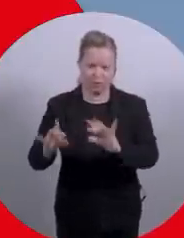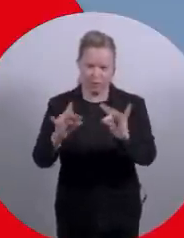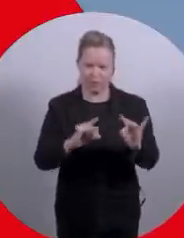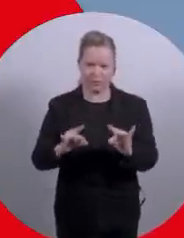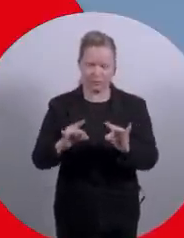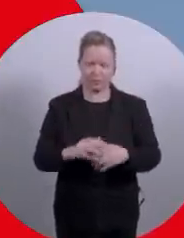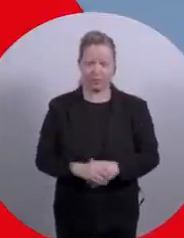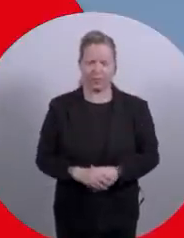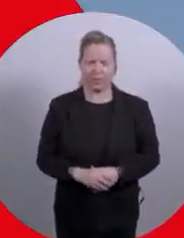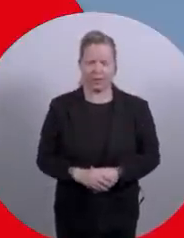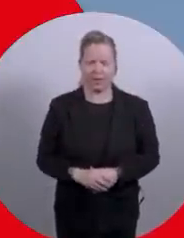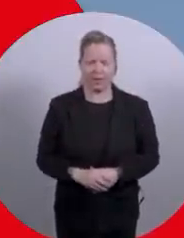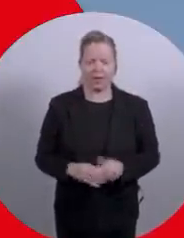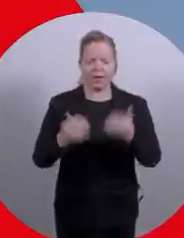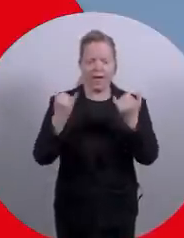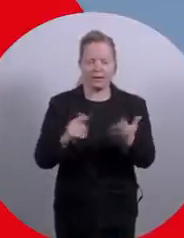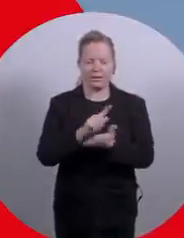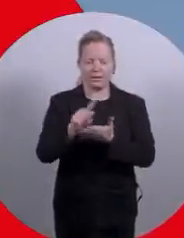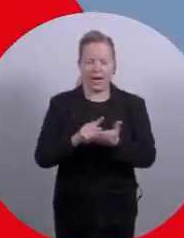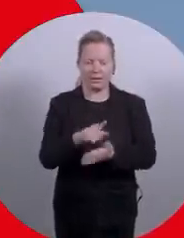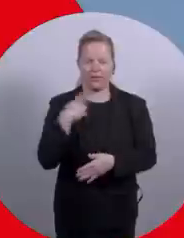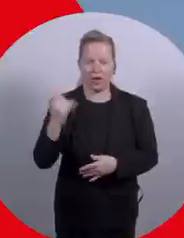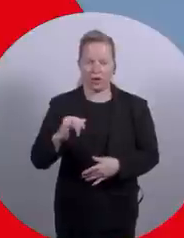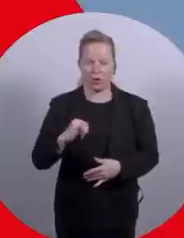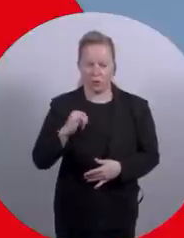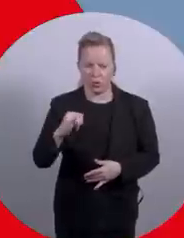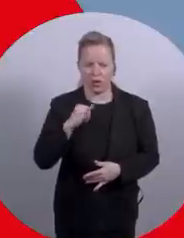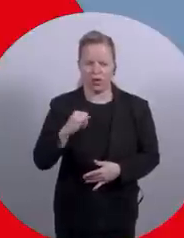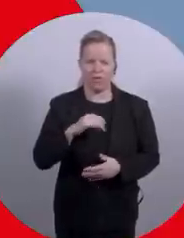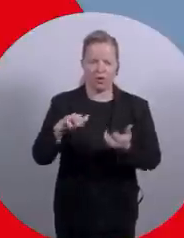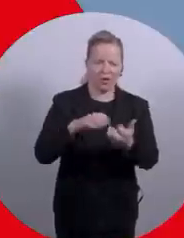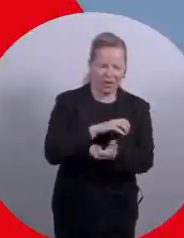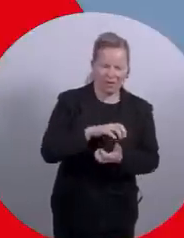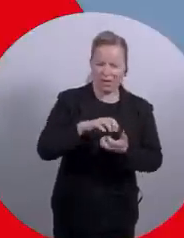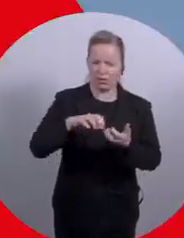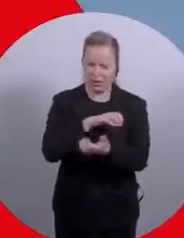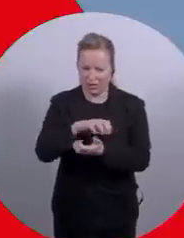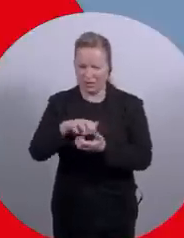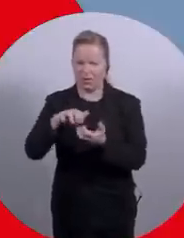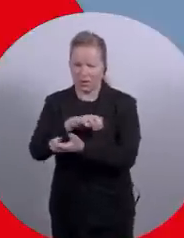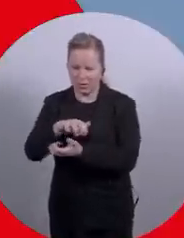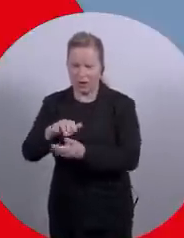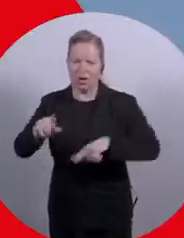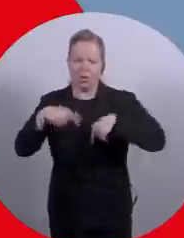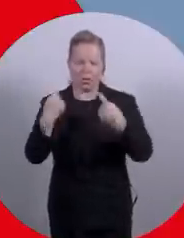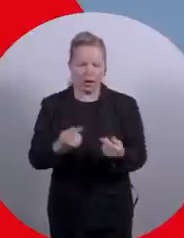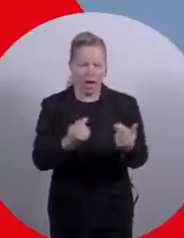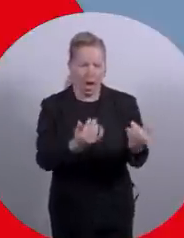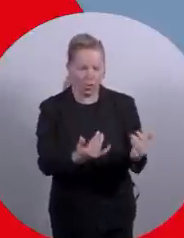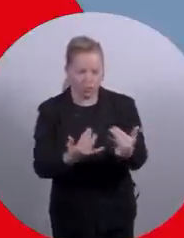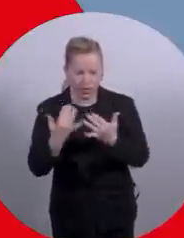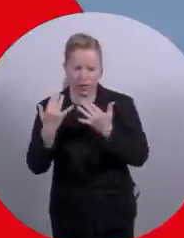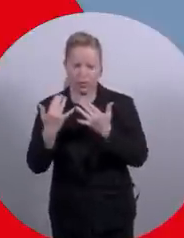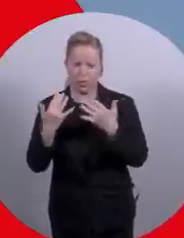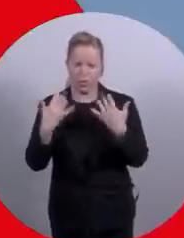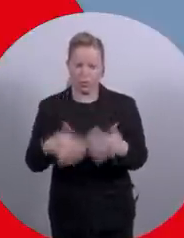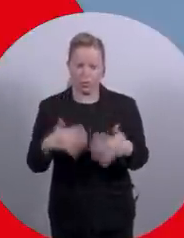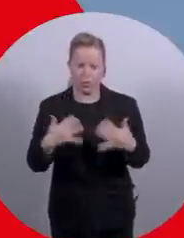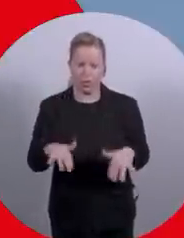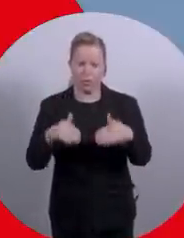in Zeiten in denen wir als Jugend von Krise zu Krise schlittern und dann Auswirkungen irgendwann nochmal Ausbeuten